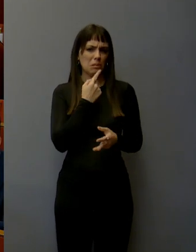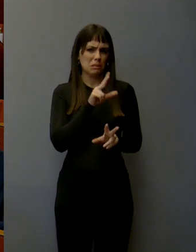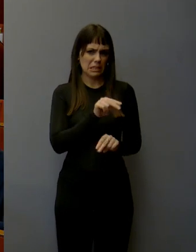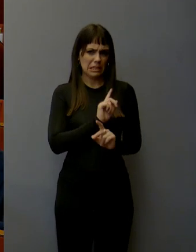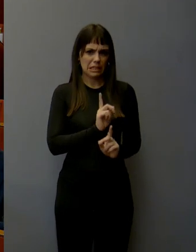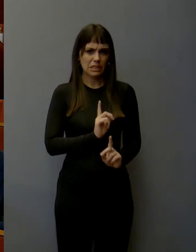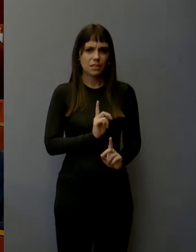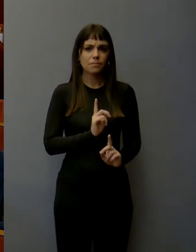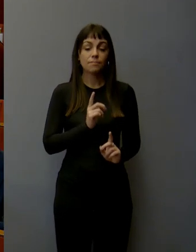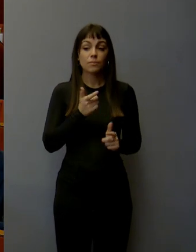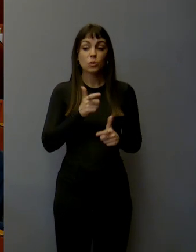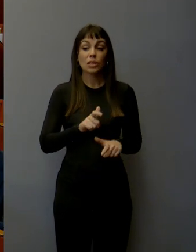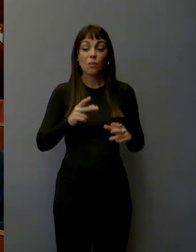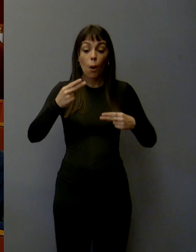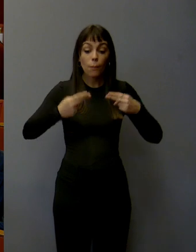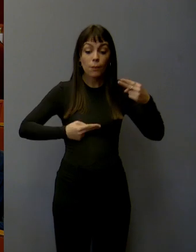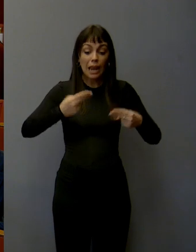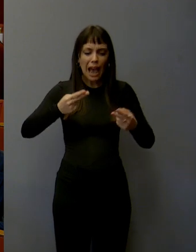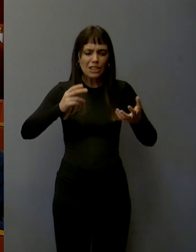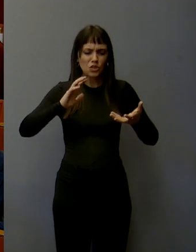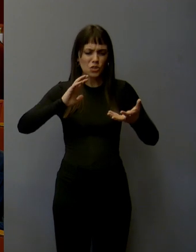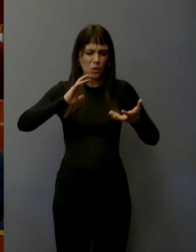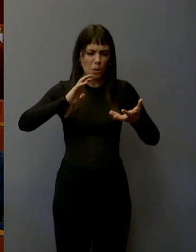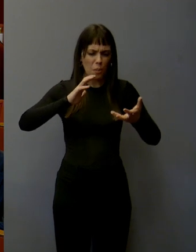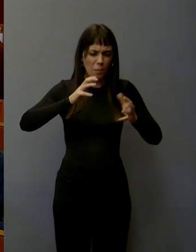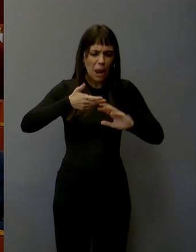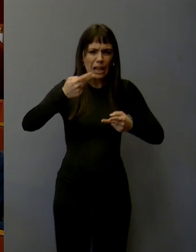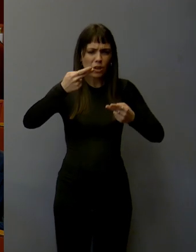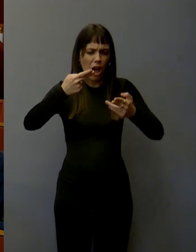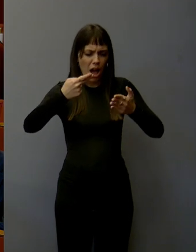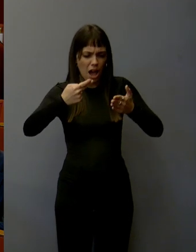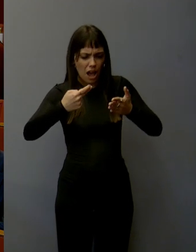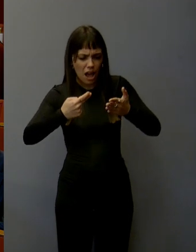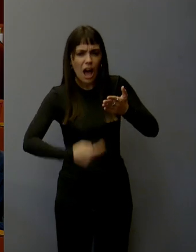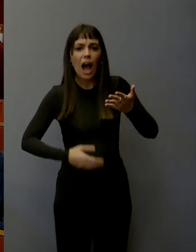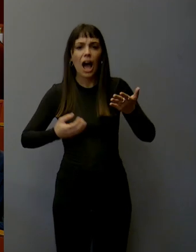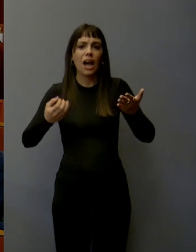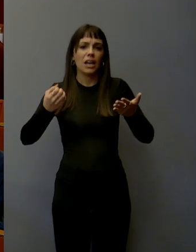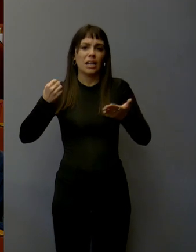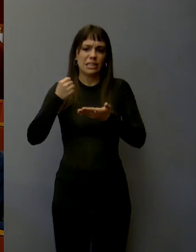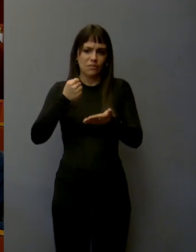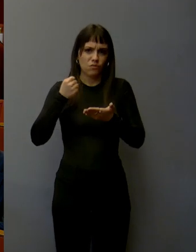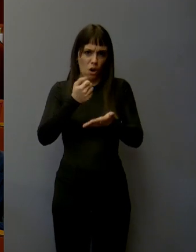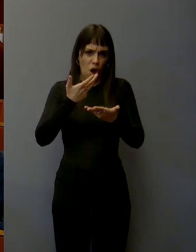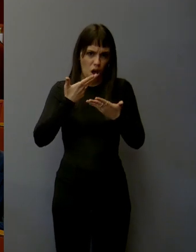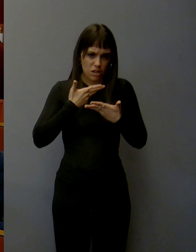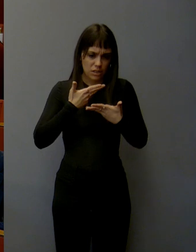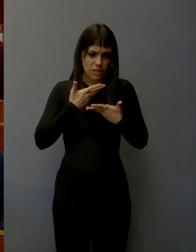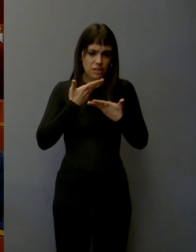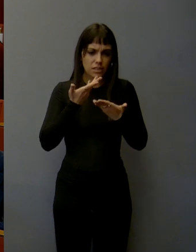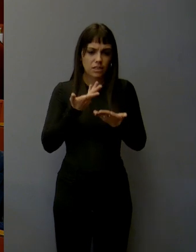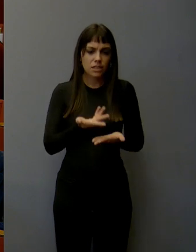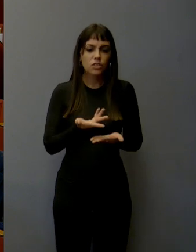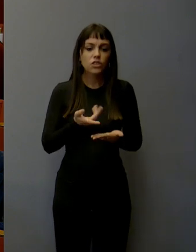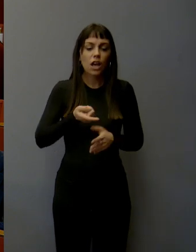bilancio così esteso corposo complesso e pieno di risorse abbiamo espletato